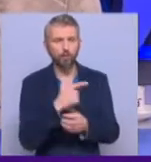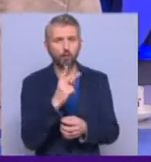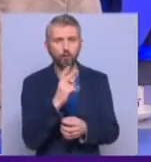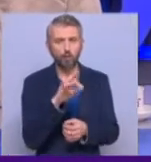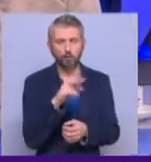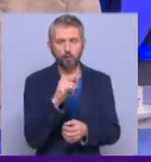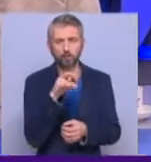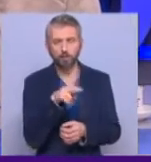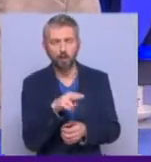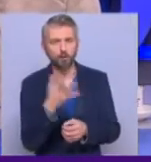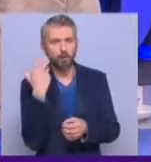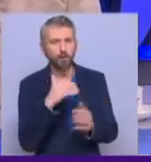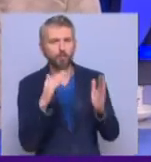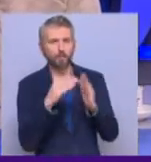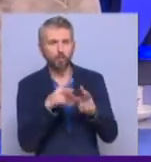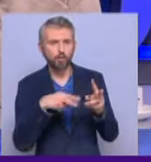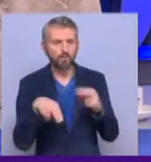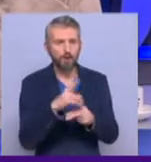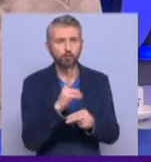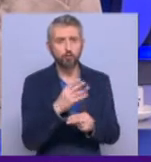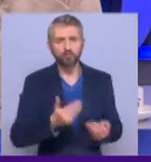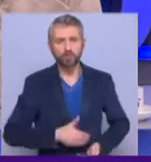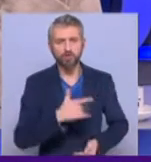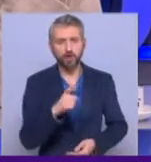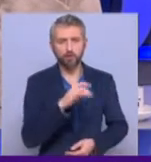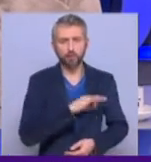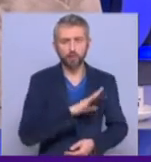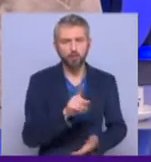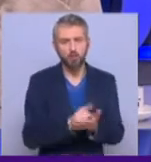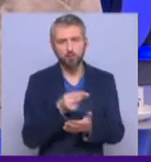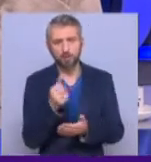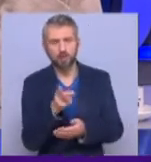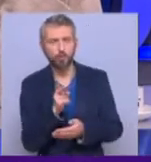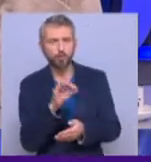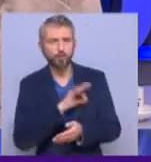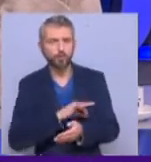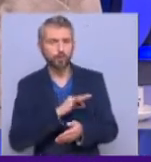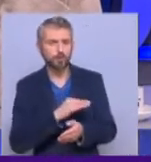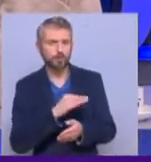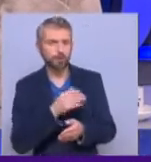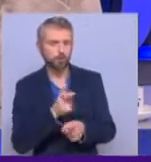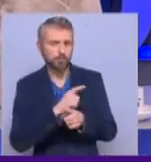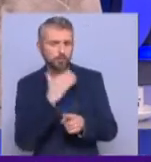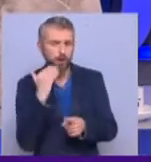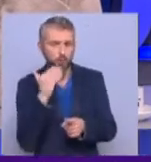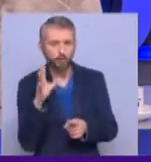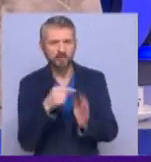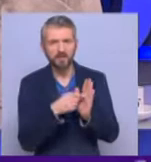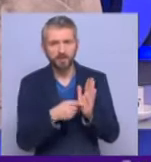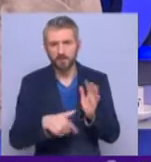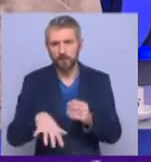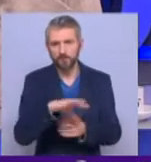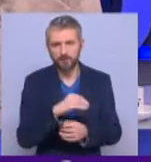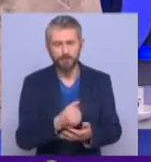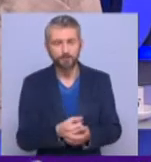діє урівняловка, хтось там взагалі не живе, газом не користується, але має платити, а хтось може використовувати його безлімітну кількість і все ділиться на всіх.